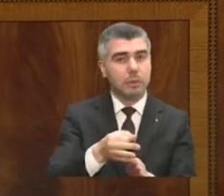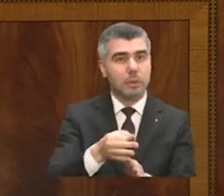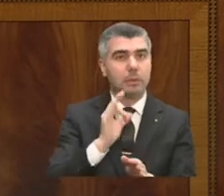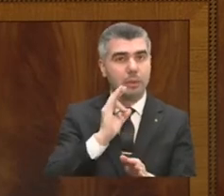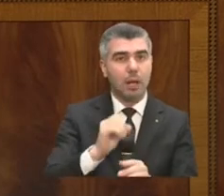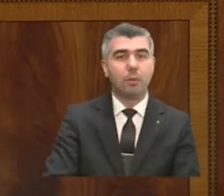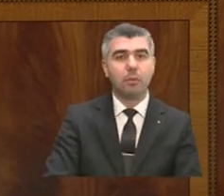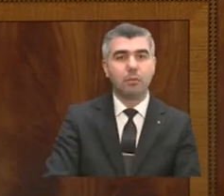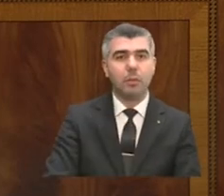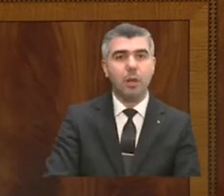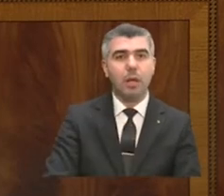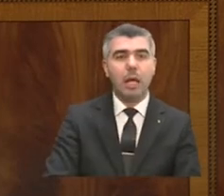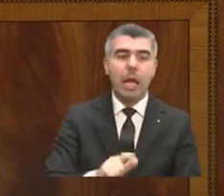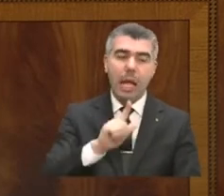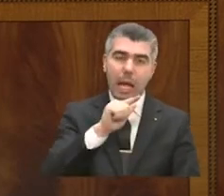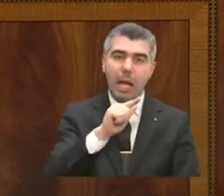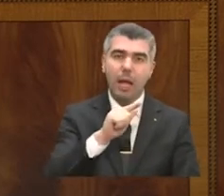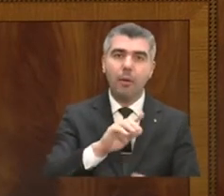non-ingérence